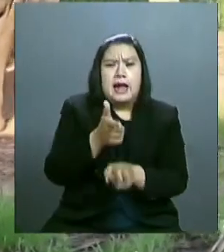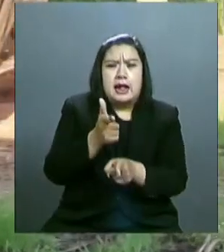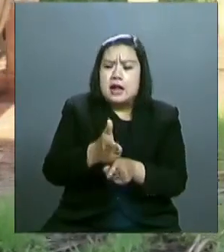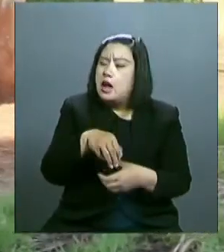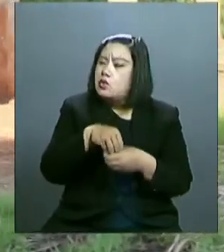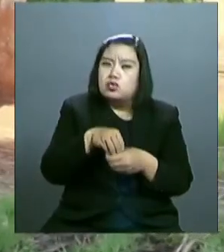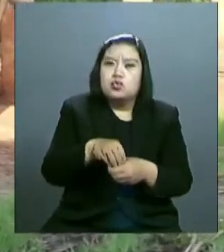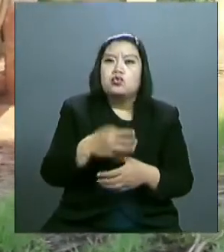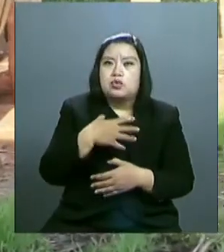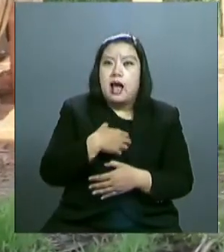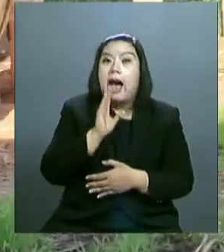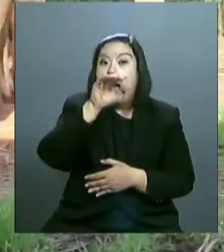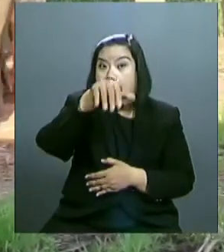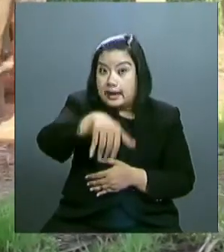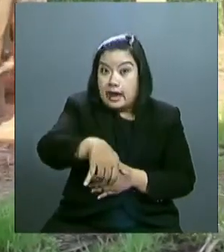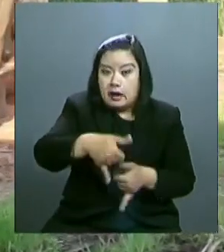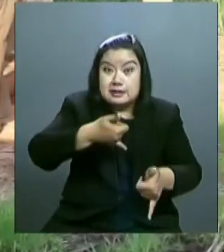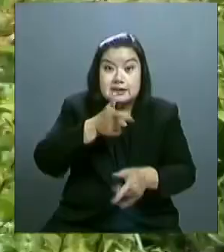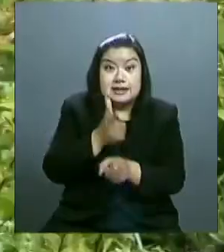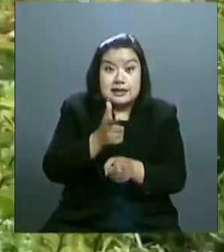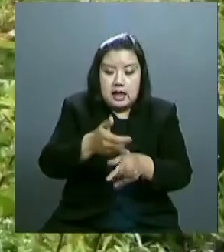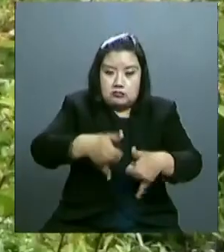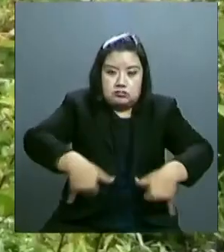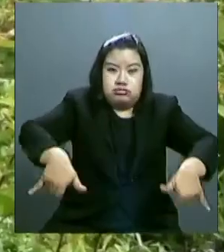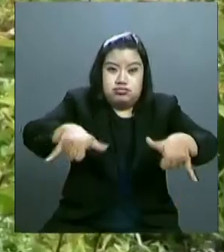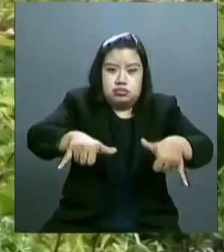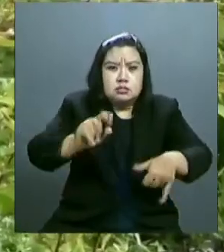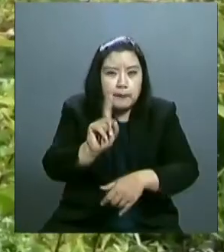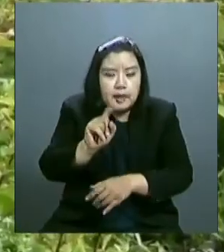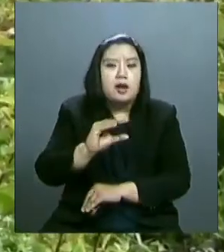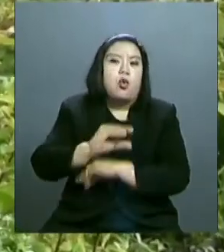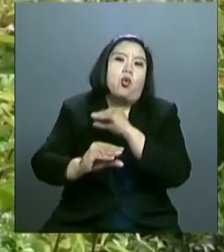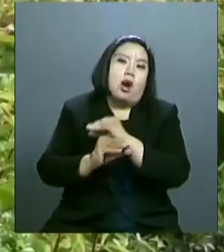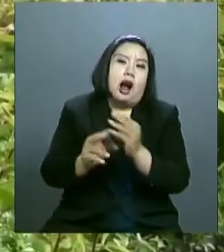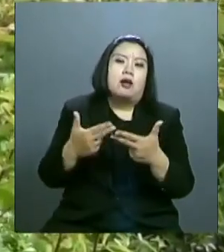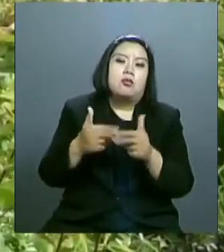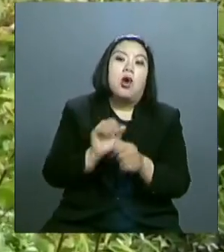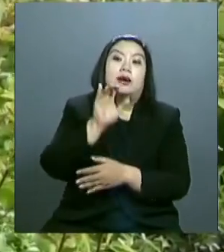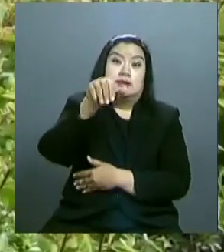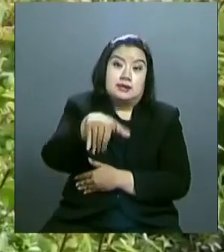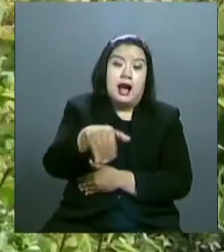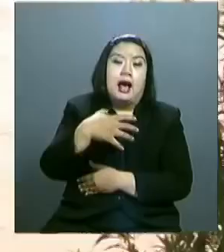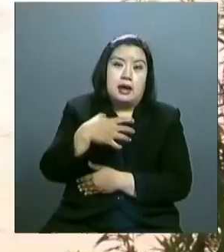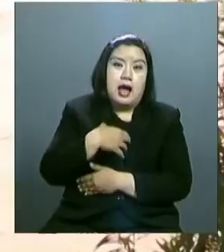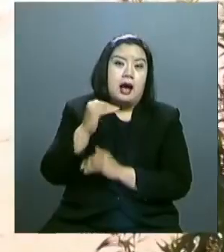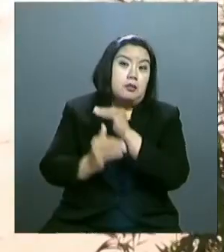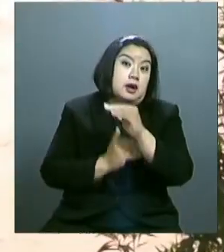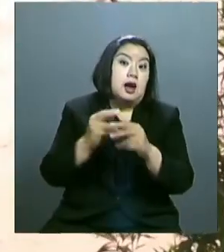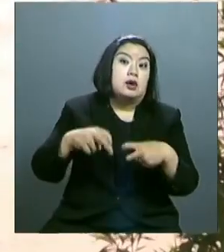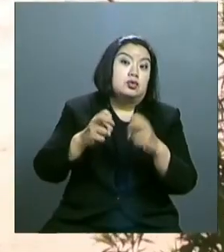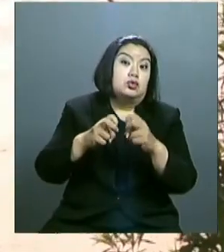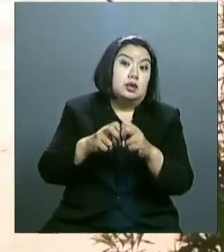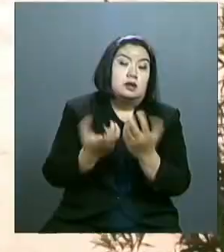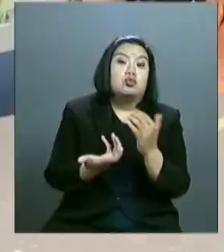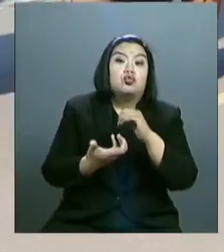เพิ่มจำนวนช้างเลี้ยงให้มากขึ้นจึงมีโครงการนำช้างคืนถิ่นเพื่อพัฒนาสุรินทร์บ้านเกิดร่วมกับศูนย์โพ